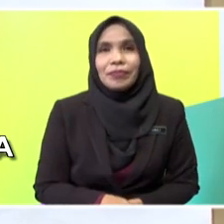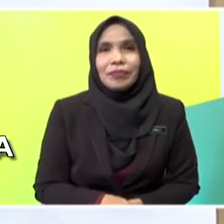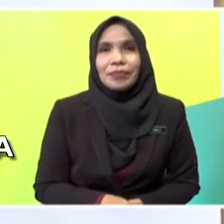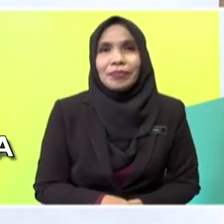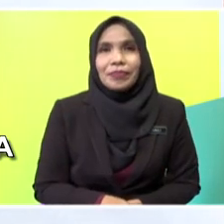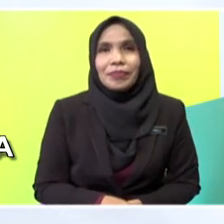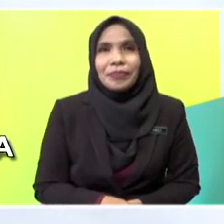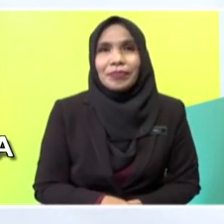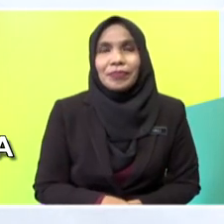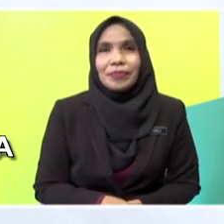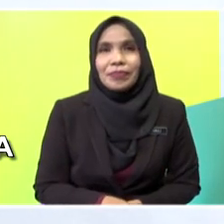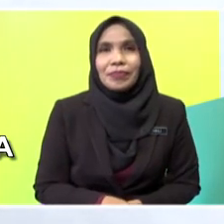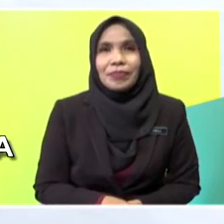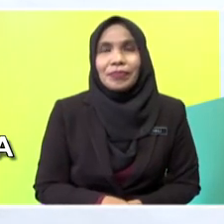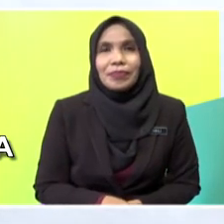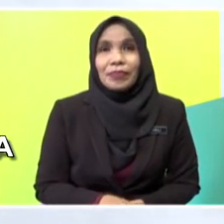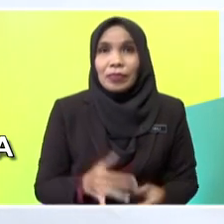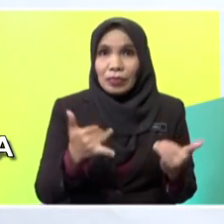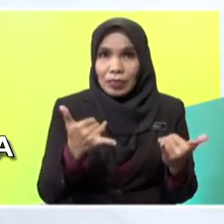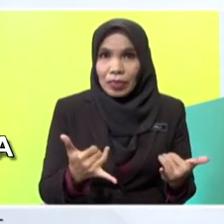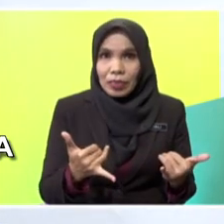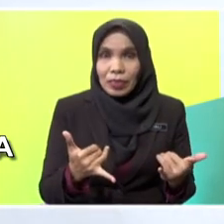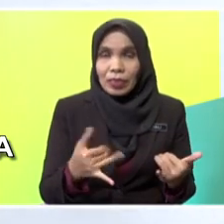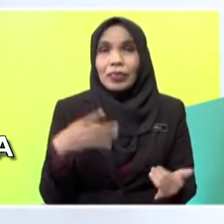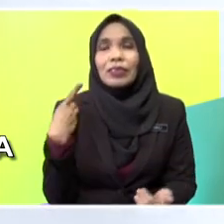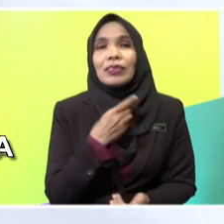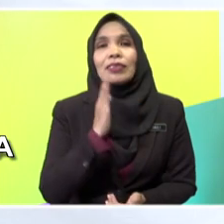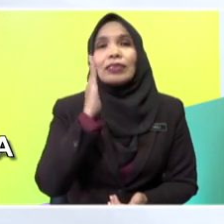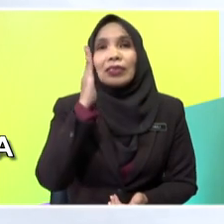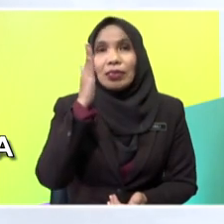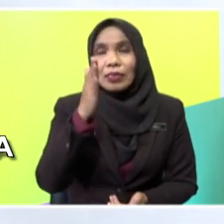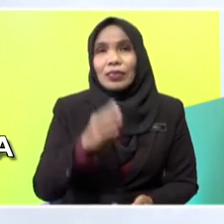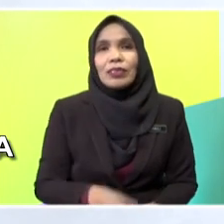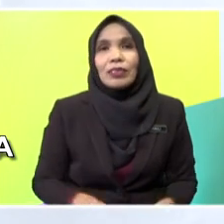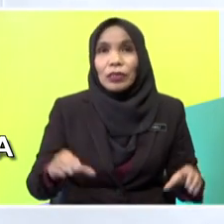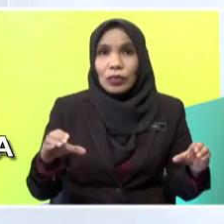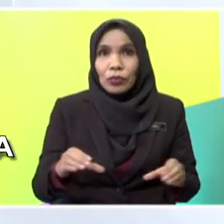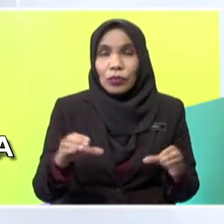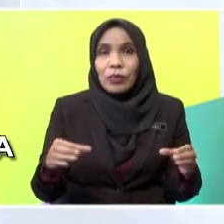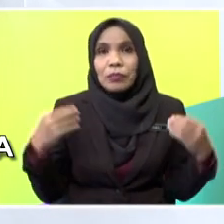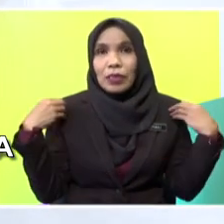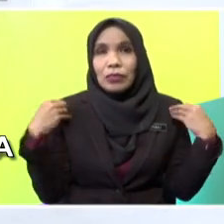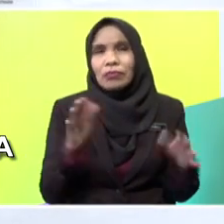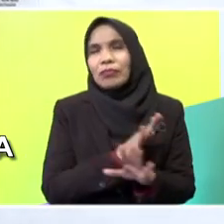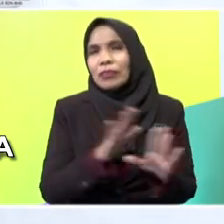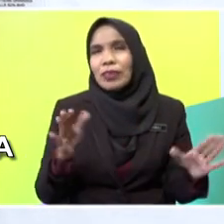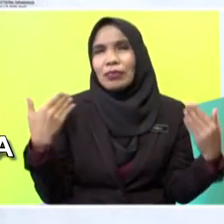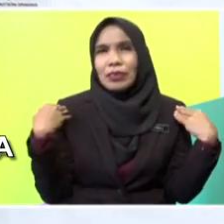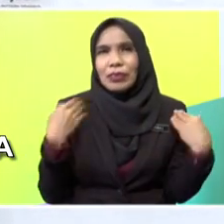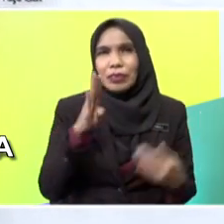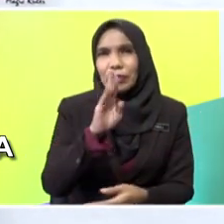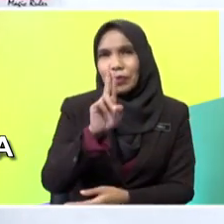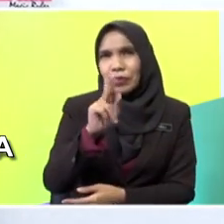baju tak ada butang. Kita jadi, akan guna N2. L2. Betul. Jadi kita terus